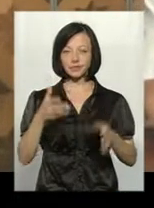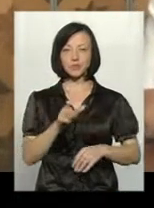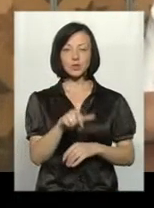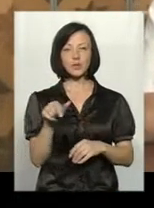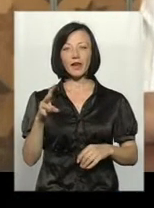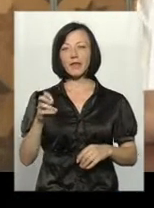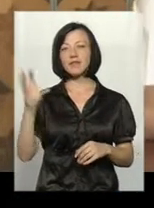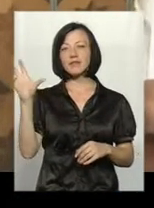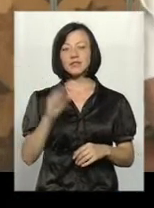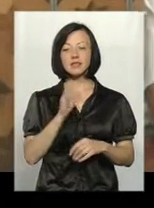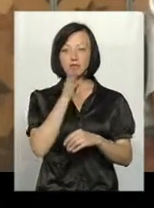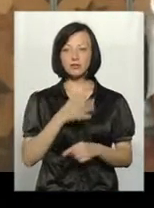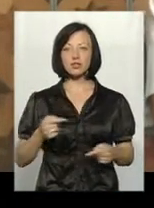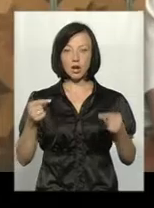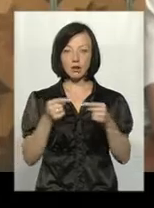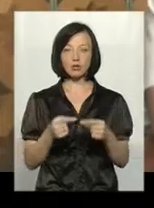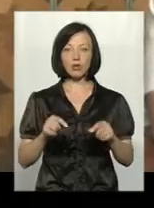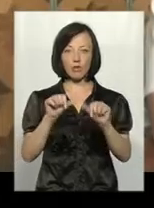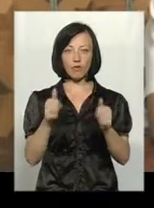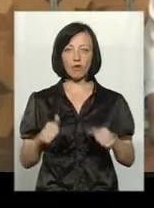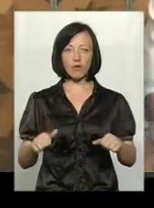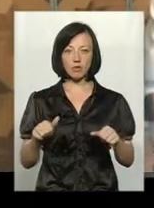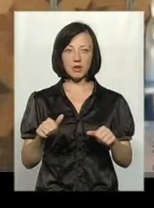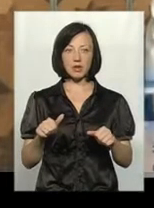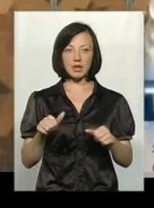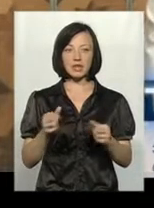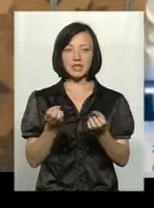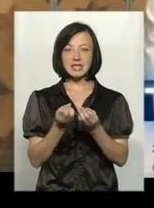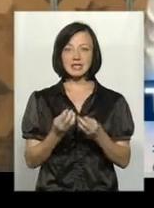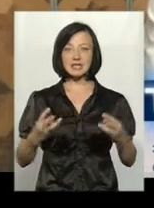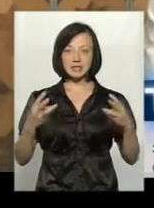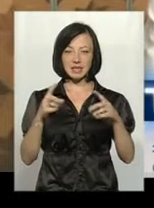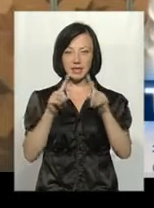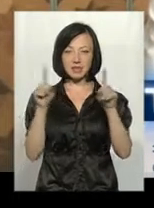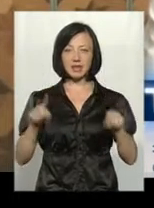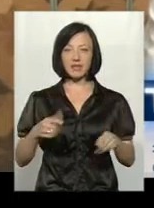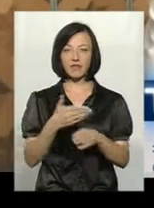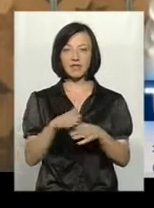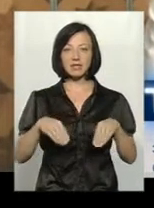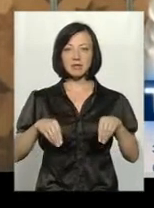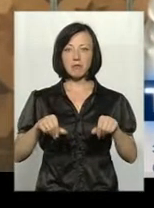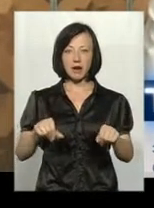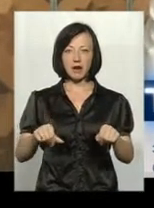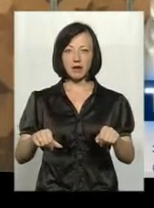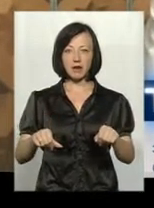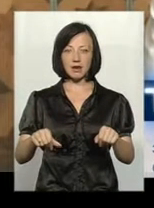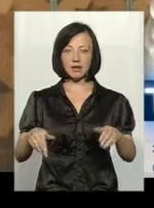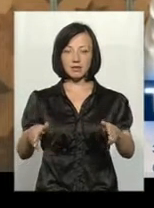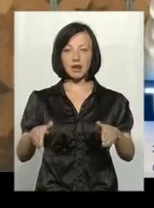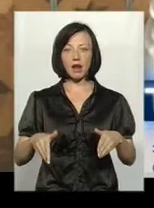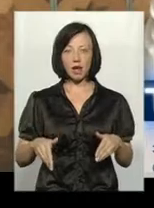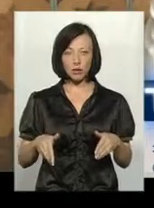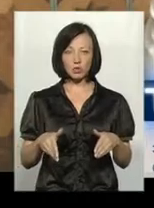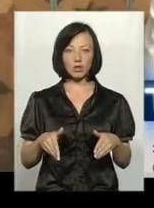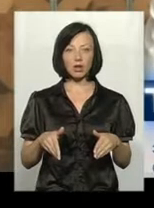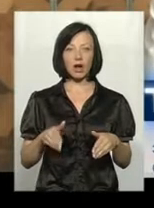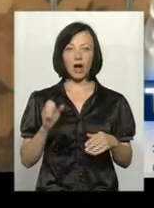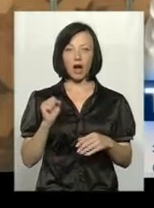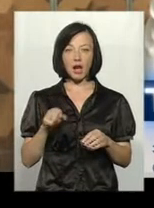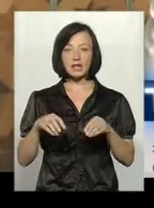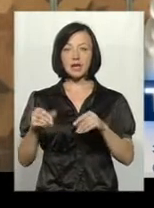не всі вчасно оформили майнові сертифікати, тобто виділення земельних ділянок в натурі. Угу. Ось. А